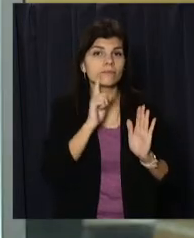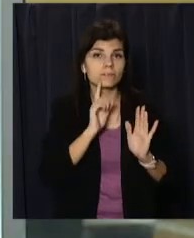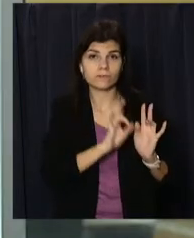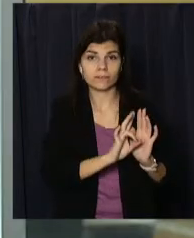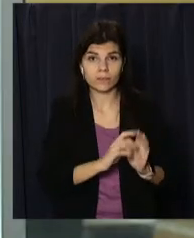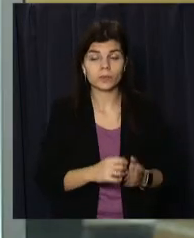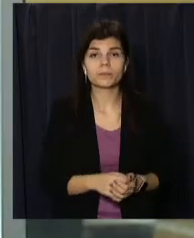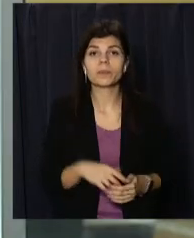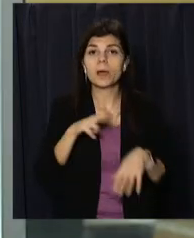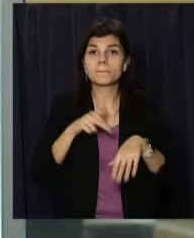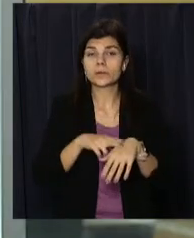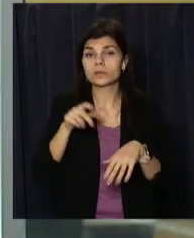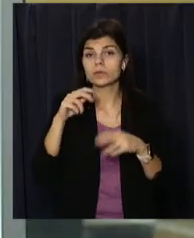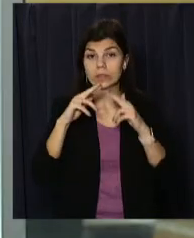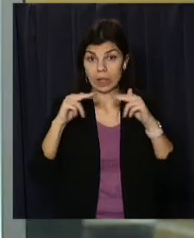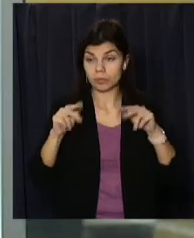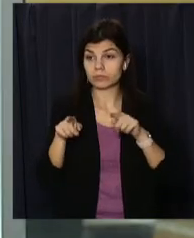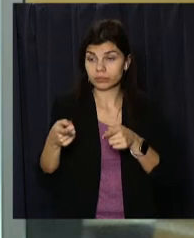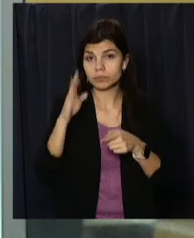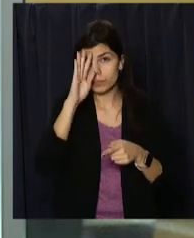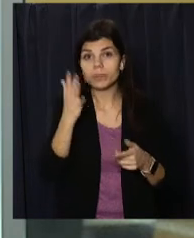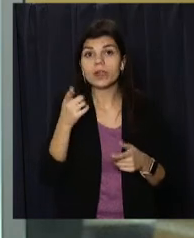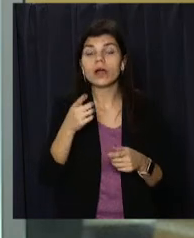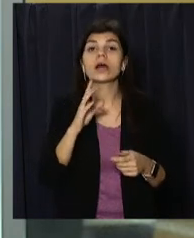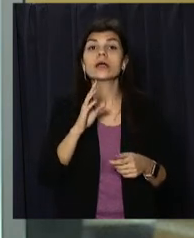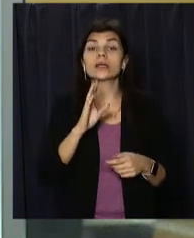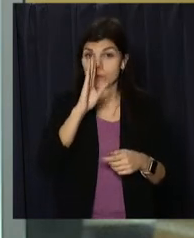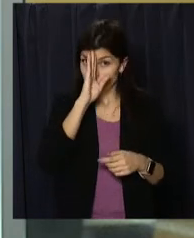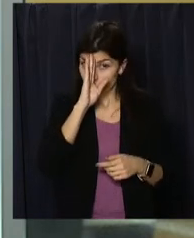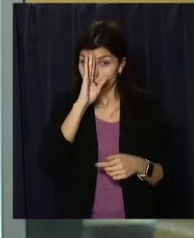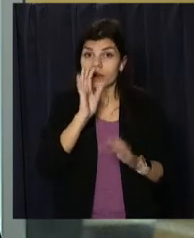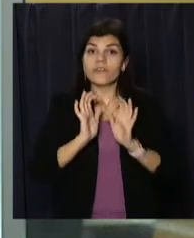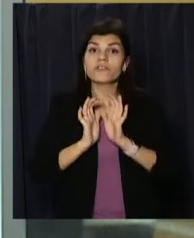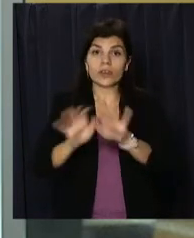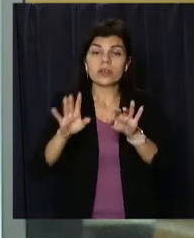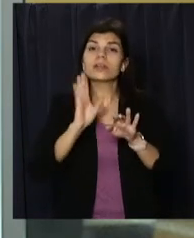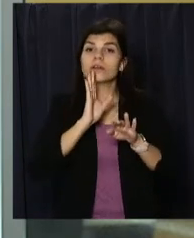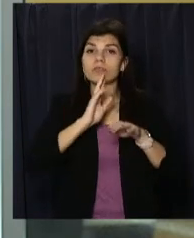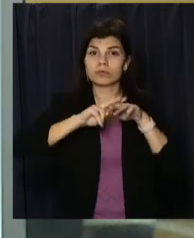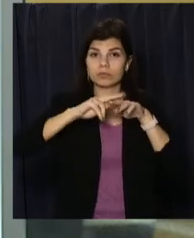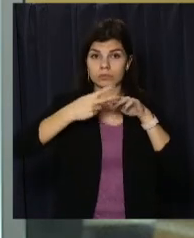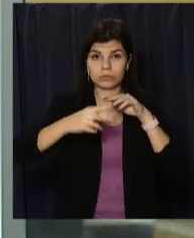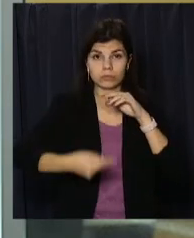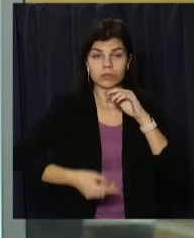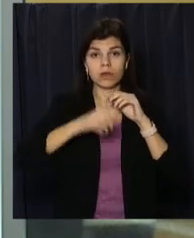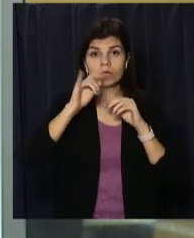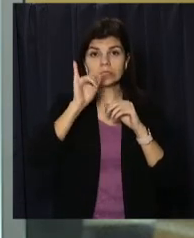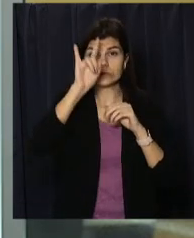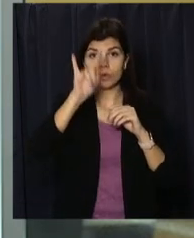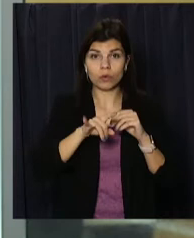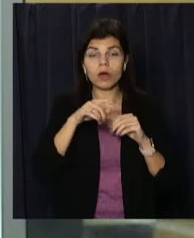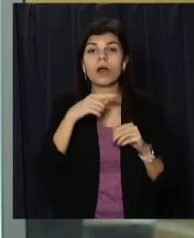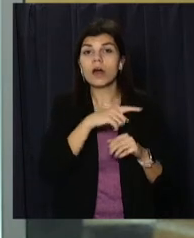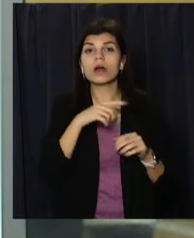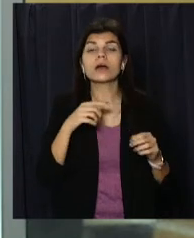Поліціянти Дніпра затримали чоловіка, який виштовхнув свою дівчину з балкона. Йому повідомили про підозру за статтею «Навмисне